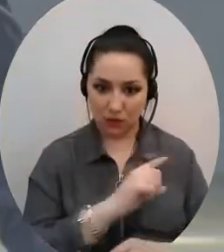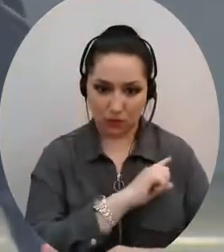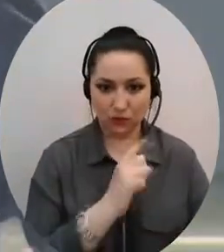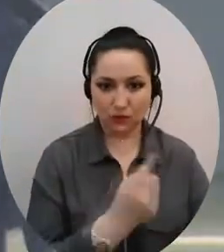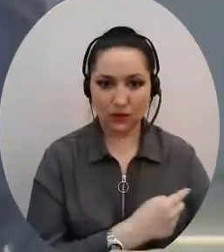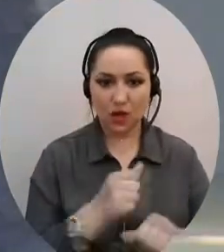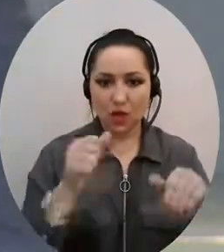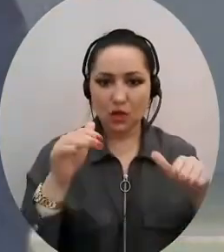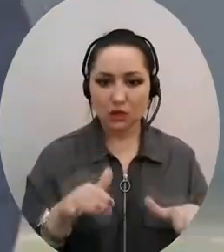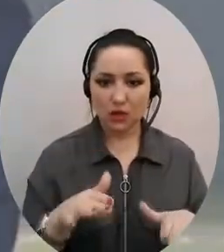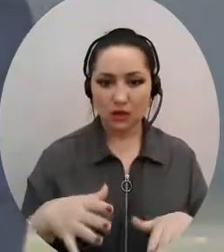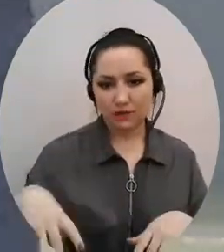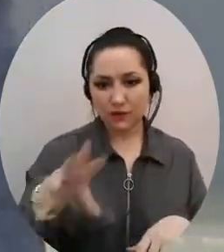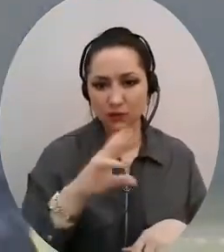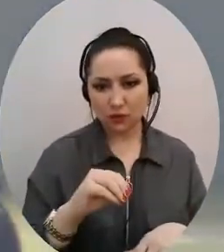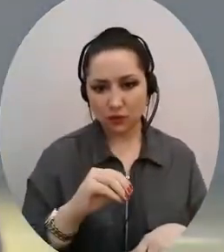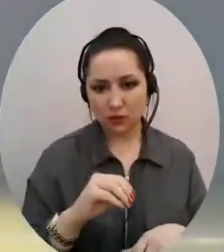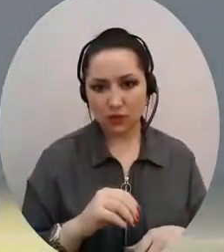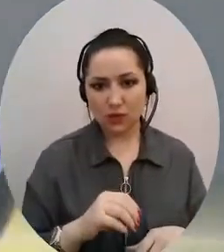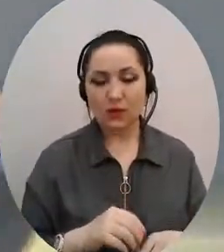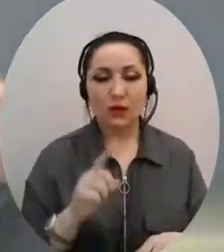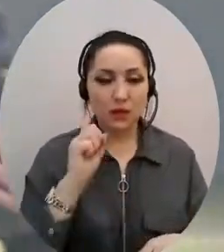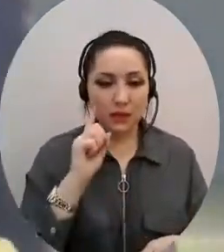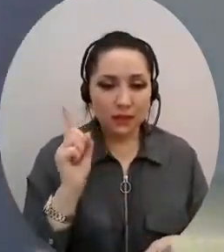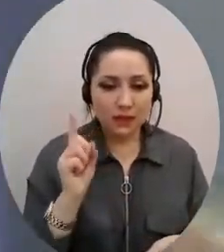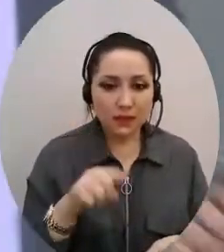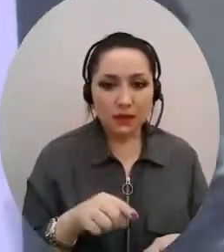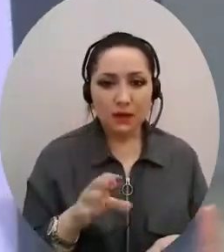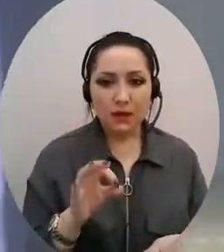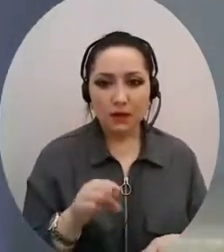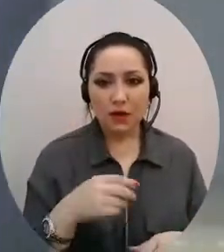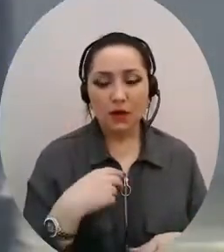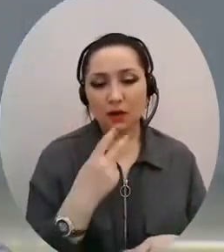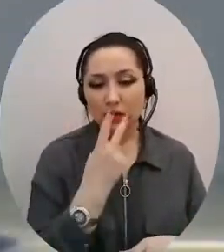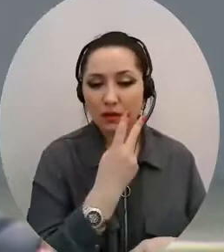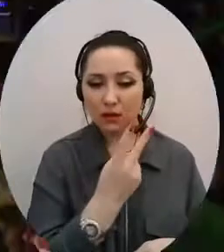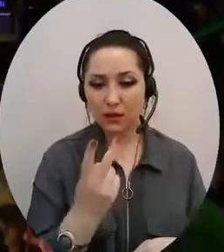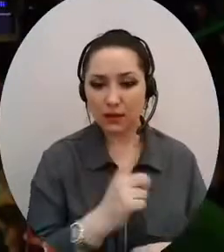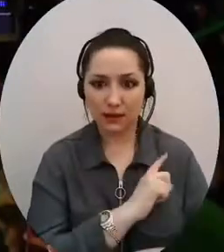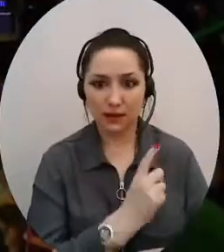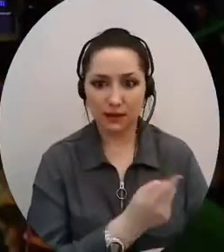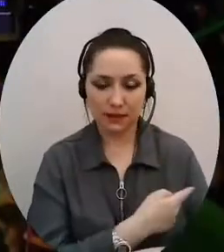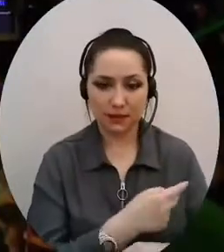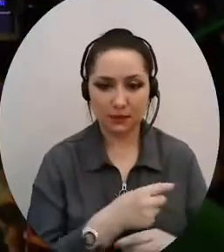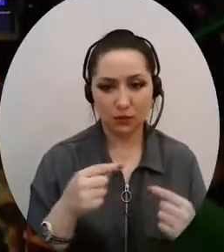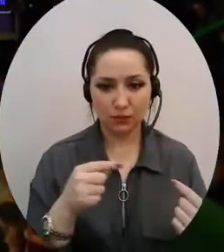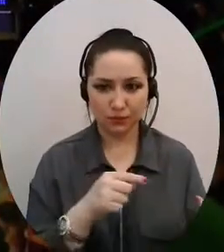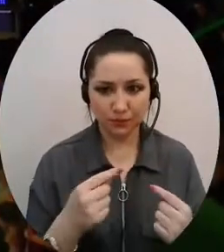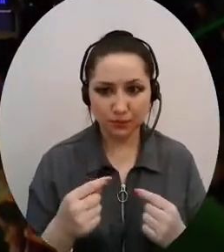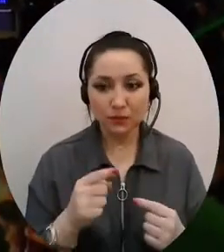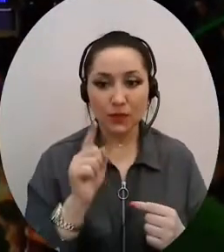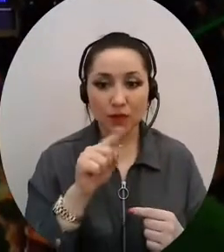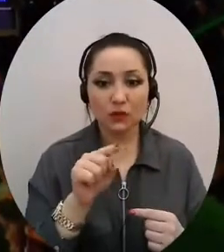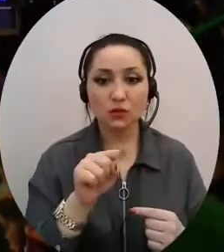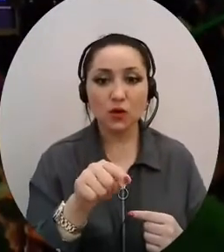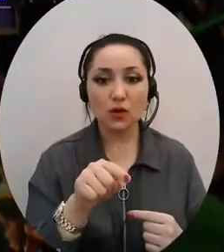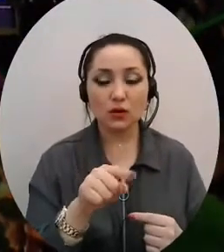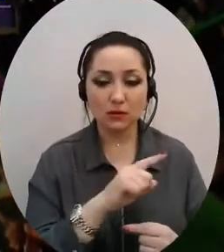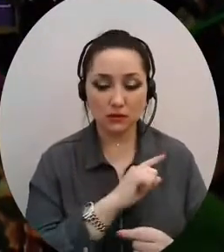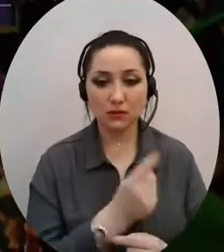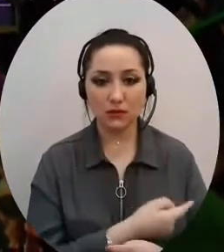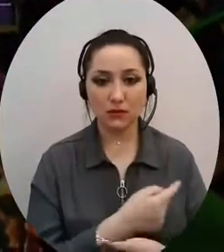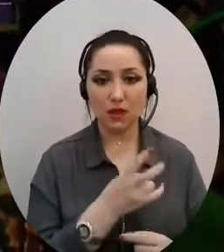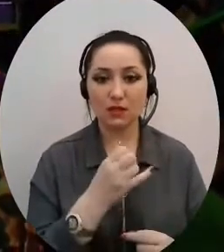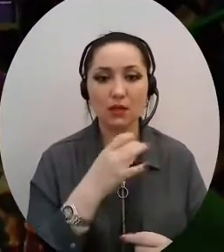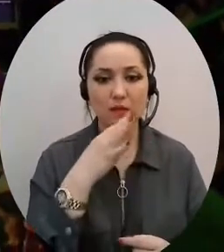все. Знаете, вот я наблюдаю за сильными контрактами, и вы знаете, что они сильные на самом деле не